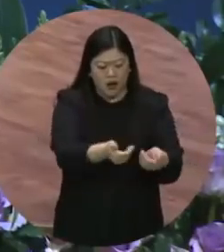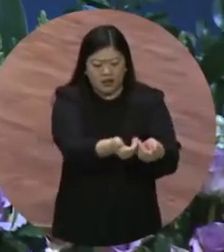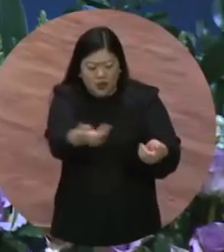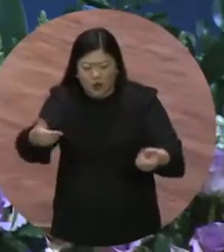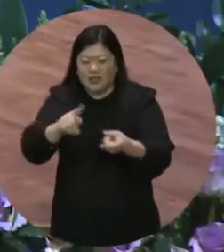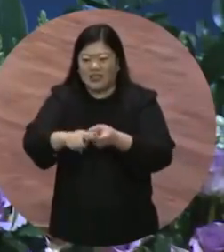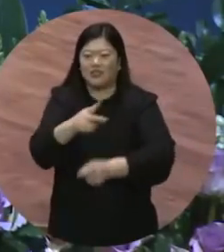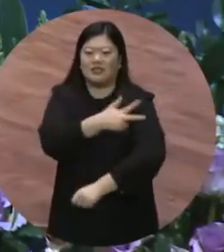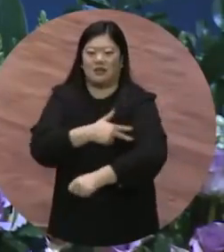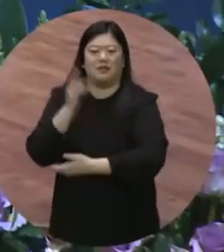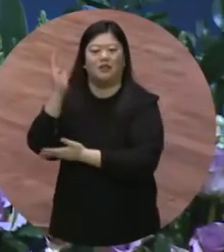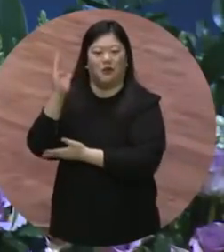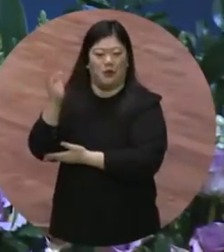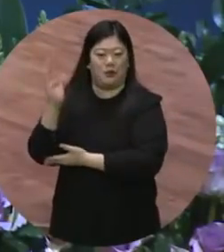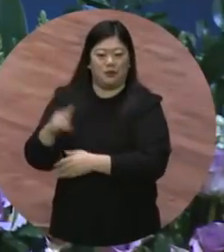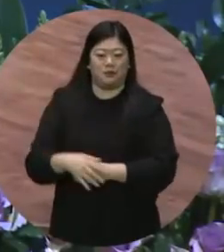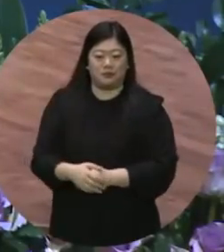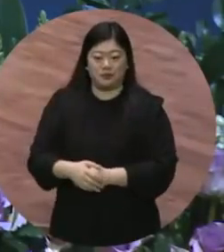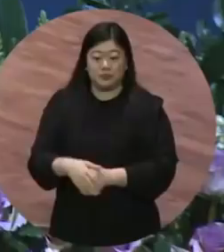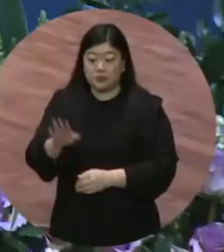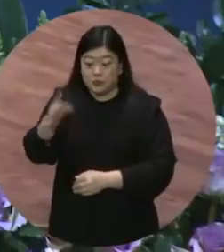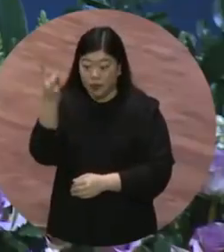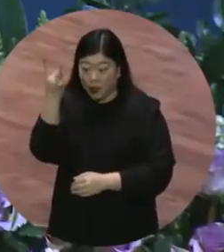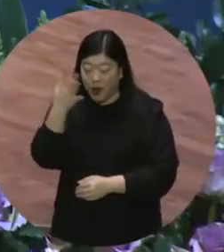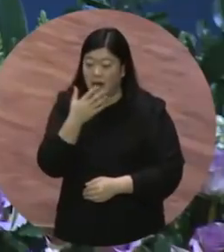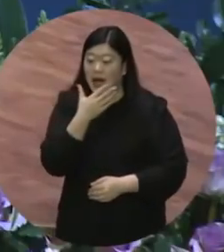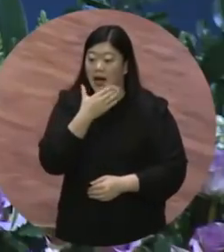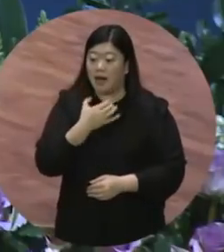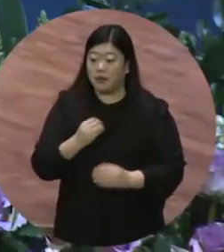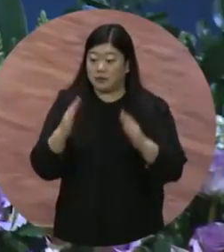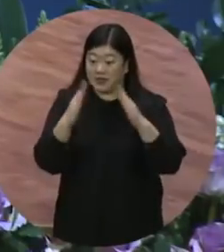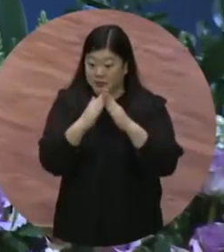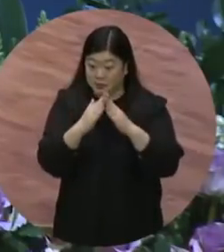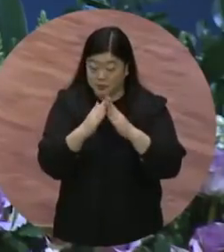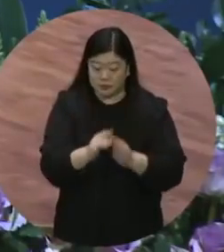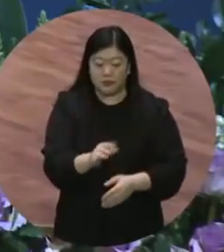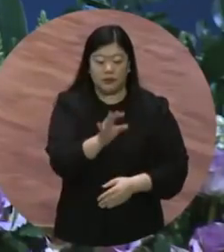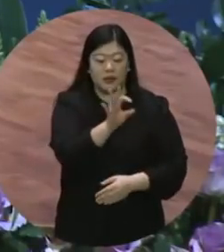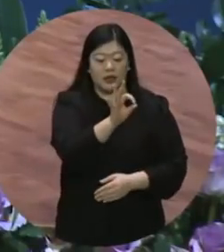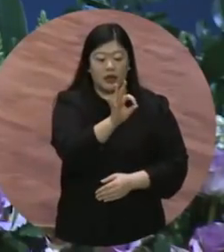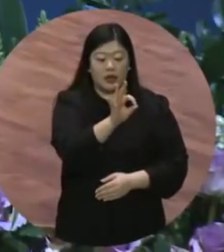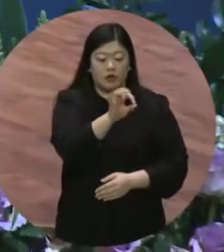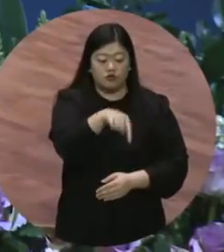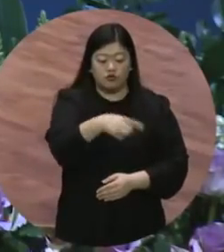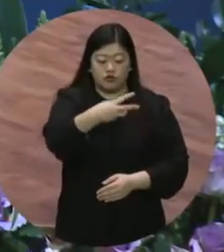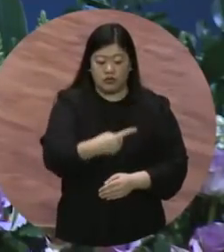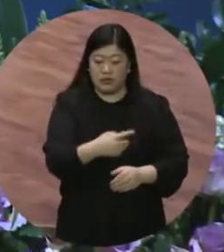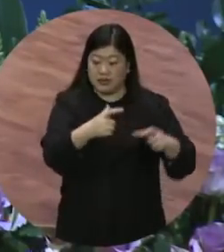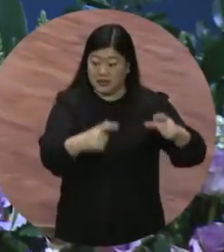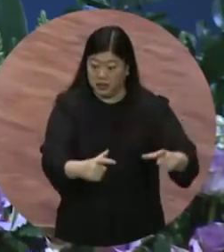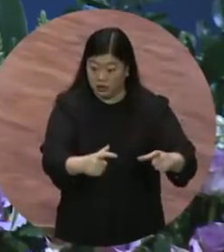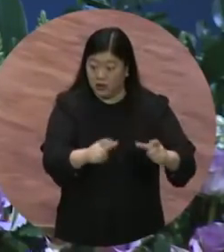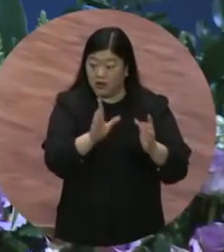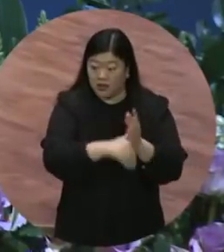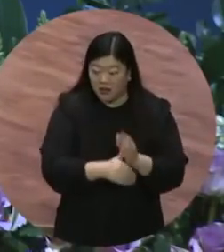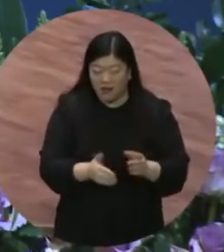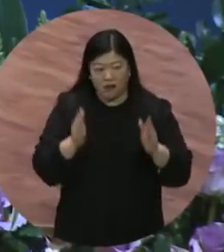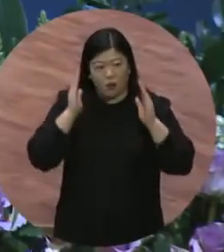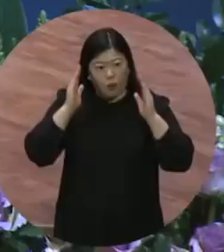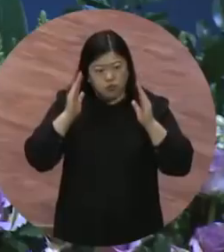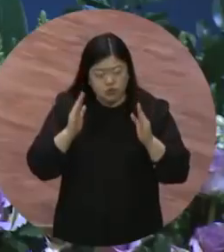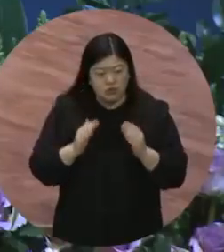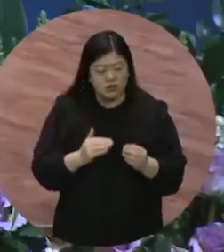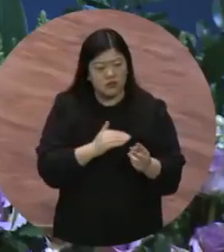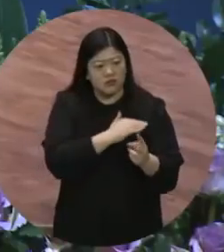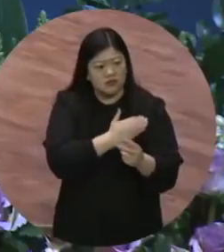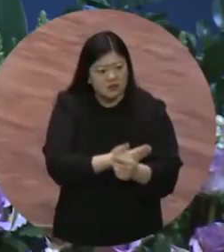있어요. 갈대아 우르에 있을 때 아브라함은 무명의 사람입니다. 학벌, 학력,